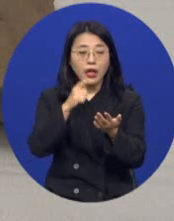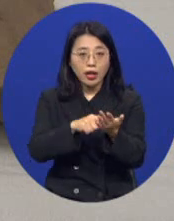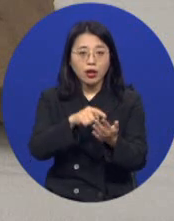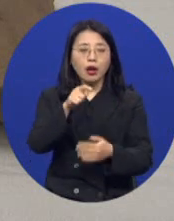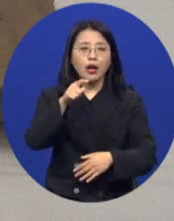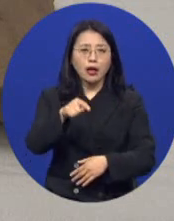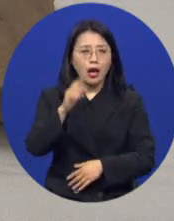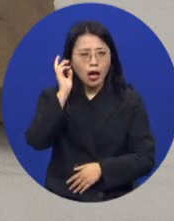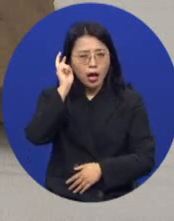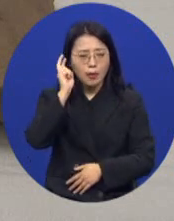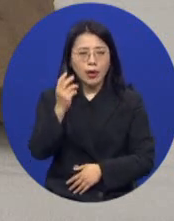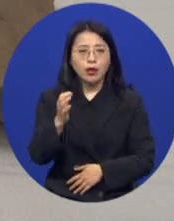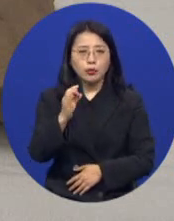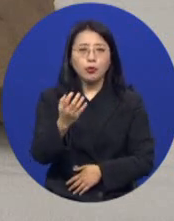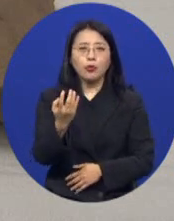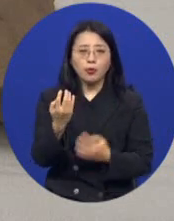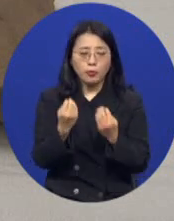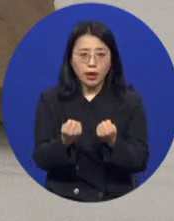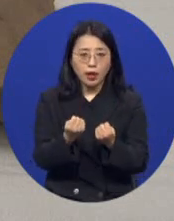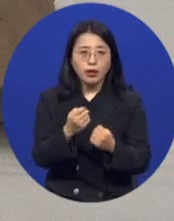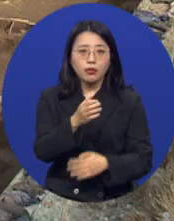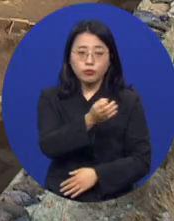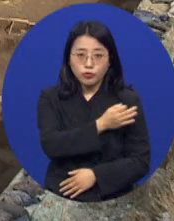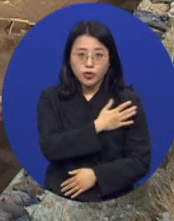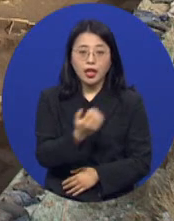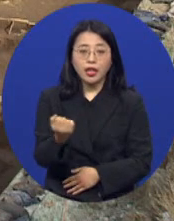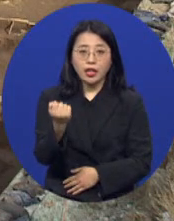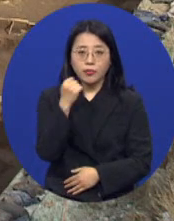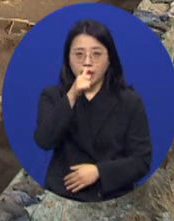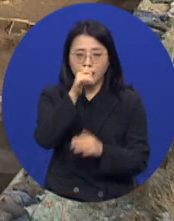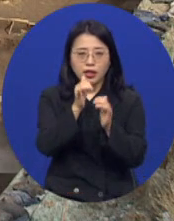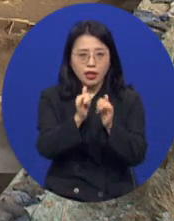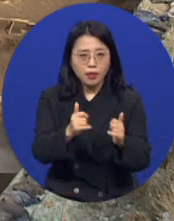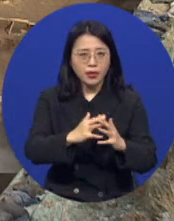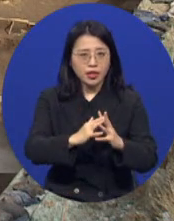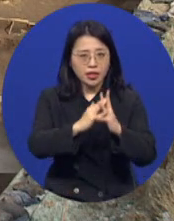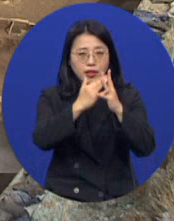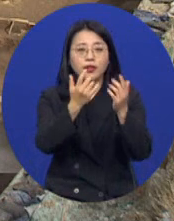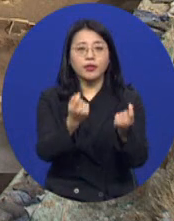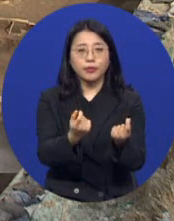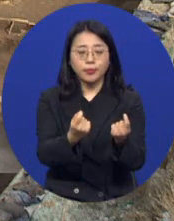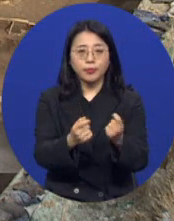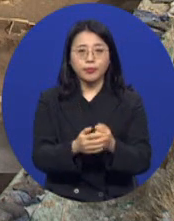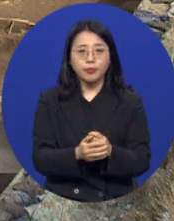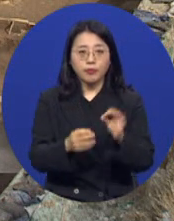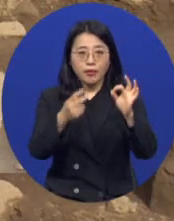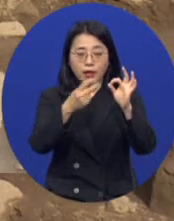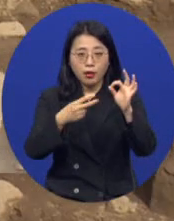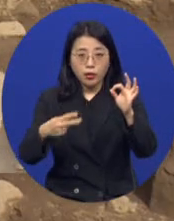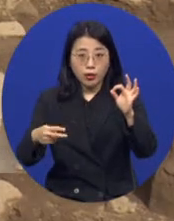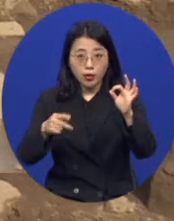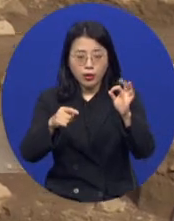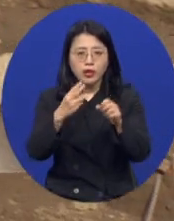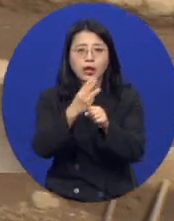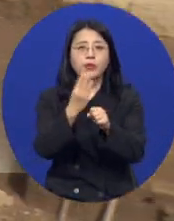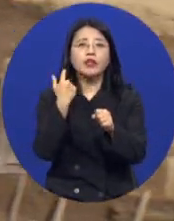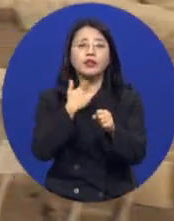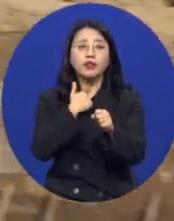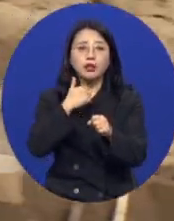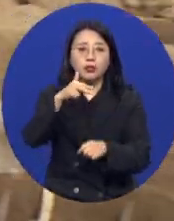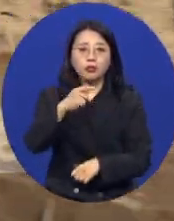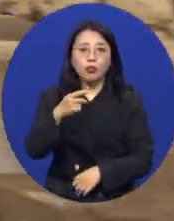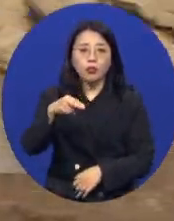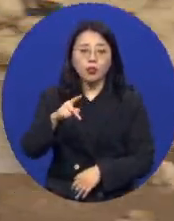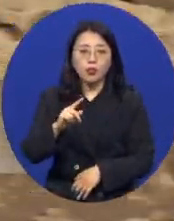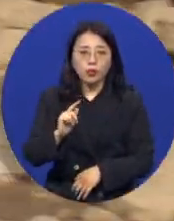인물이 사찰을 지었을 것으로 추정됩니다. 오등동 절터 부근에서는 3년 전에도 조선시대 주거지